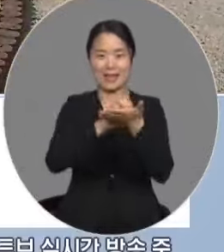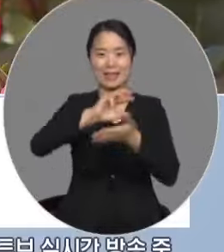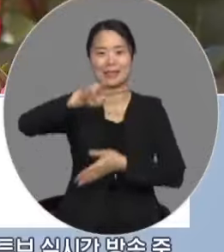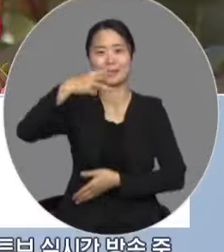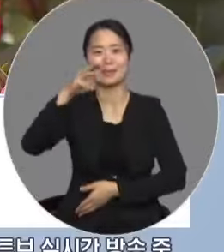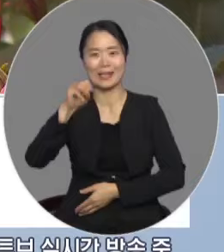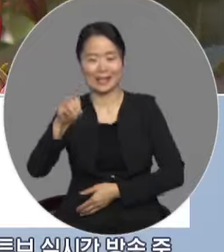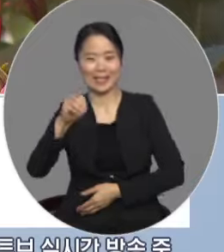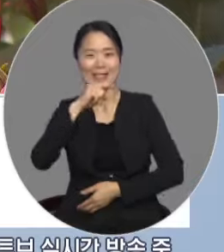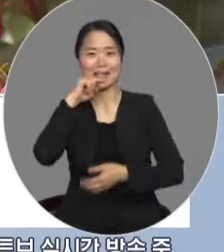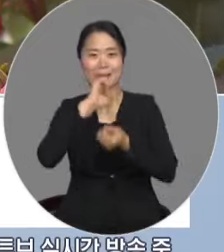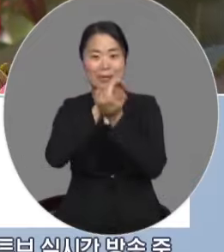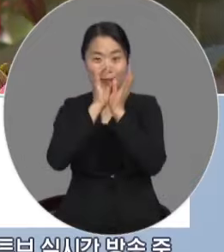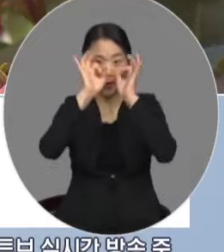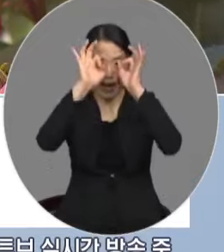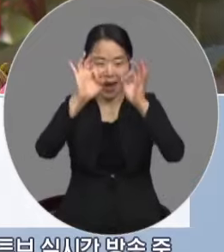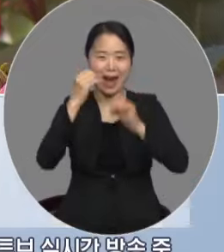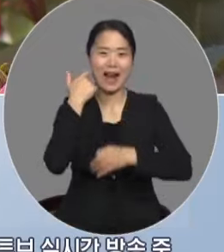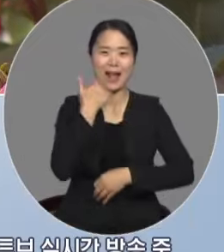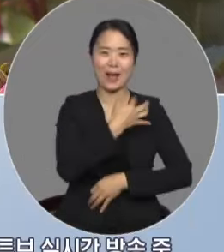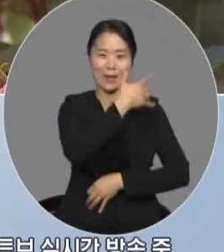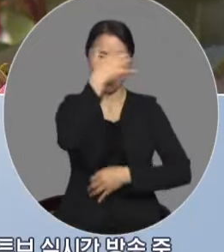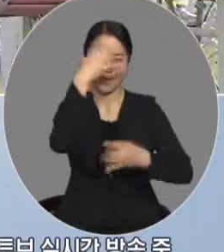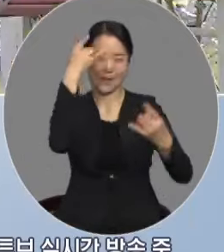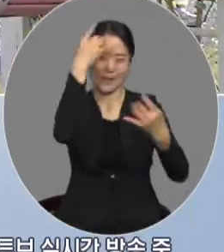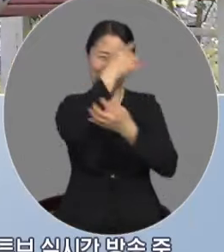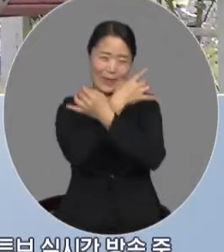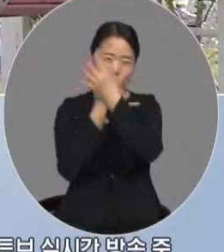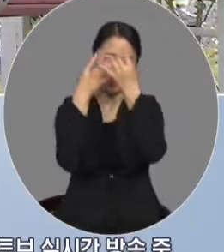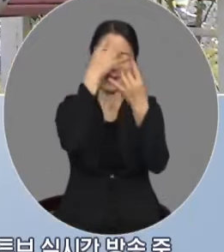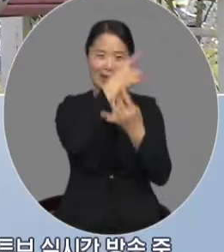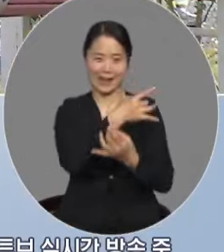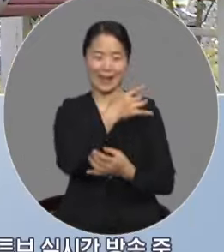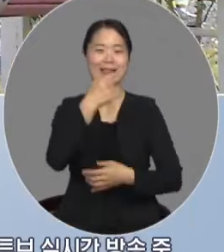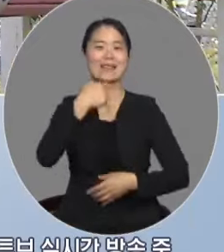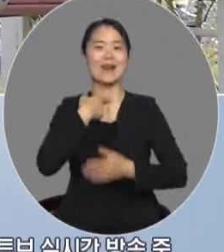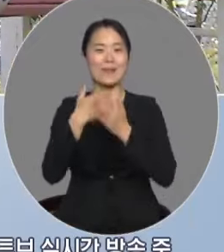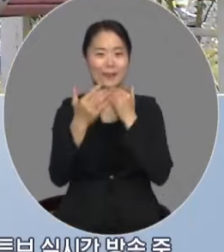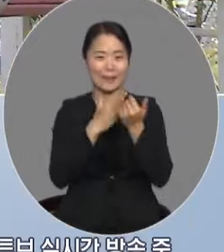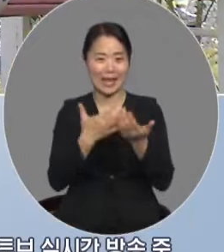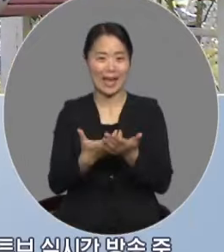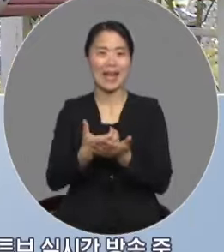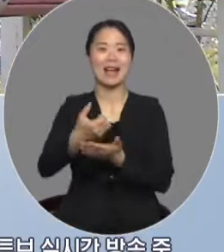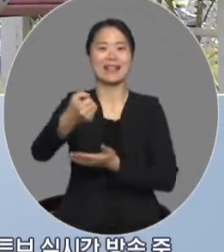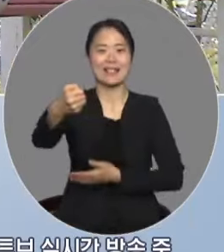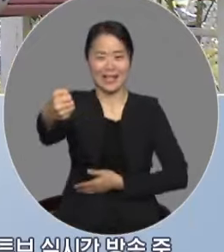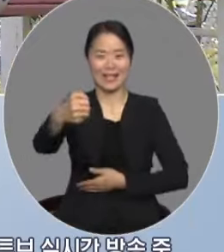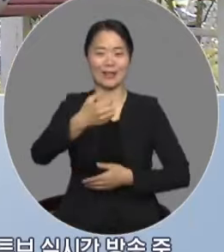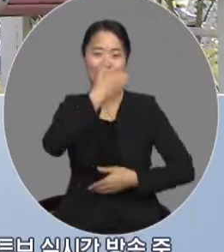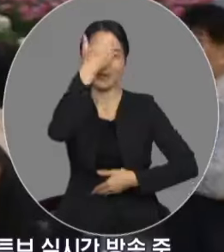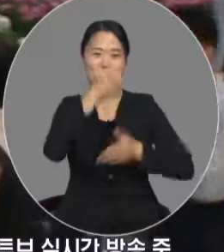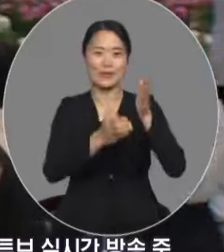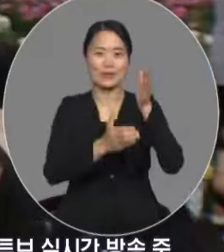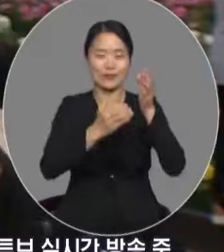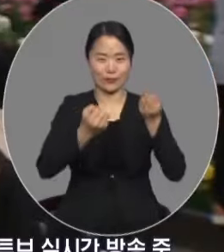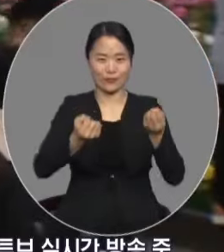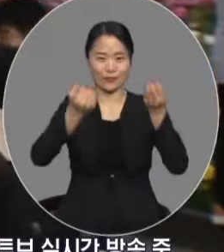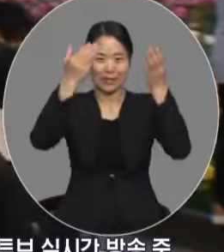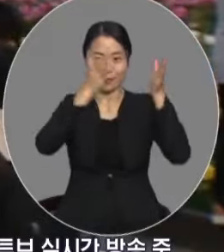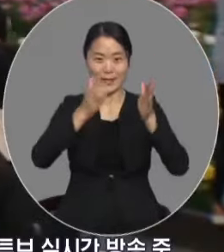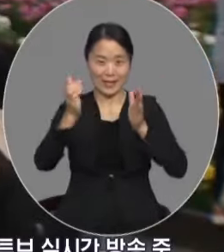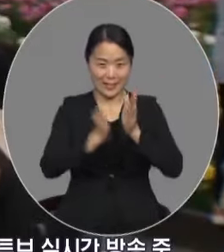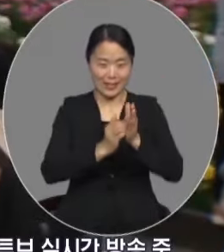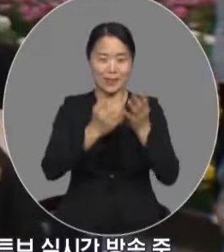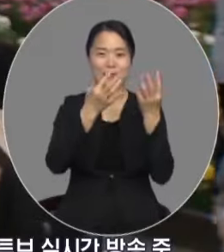장미를 감상하면서 아름답고 환상적인 경험할 수 있는 꿈의 축제로 준비를 많이 했으니까 많은 시민들